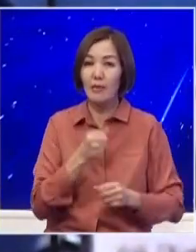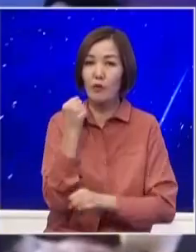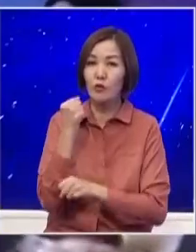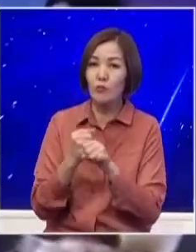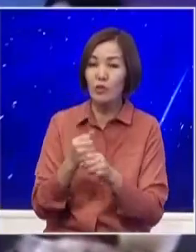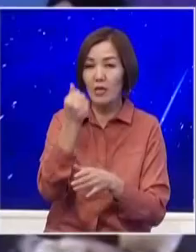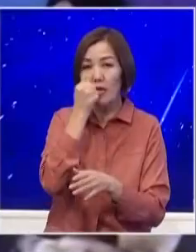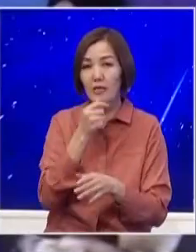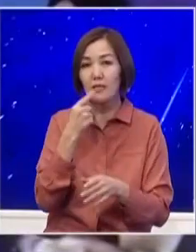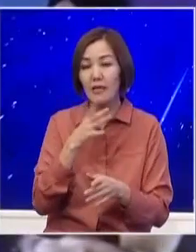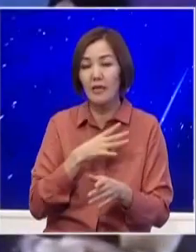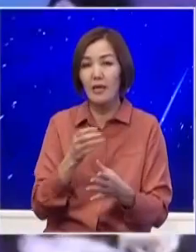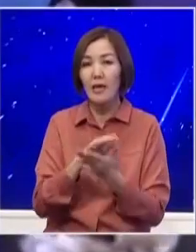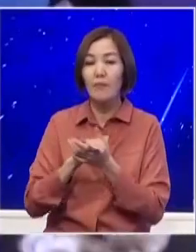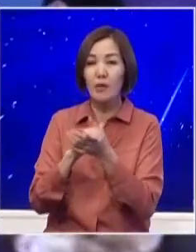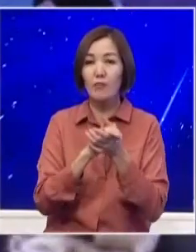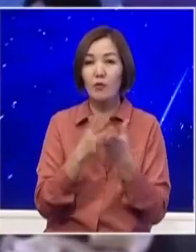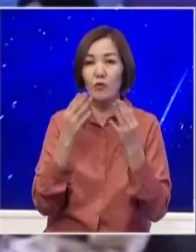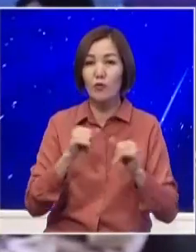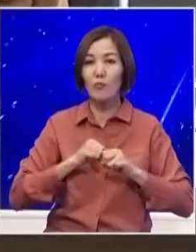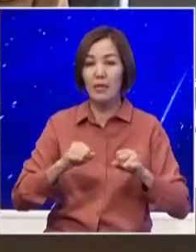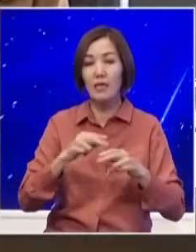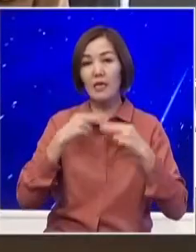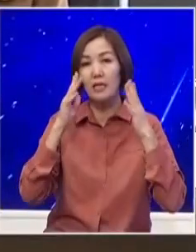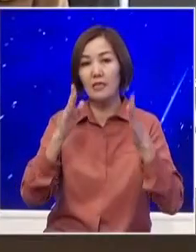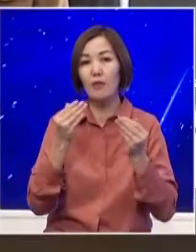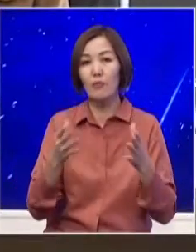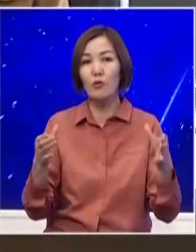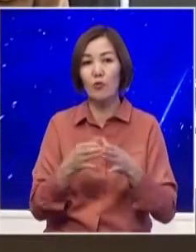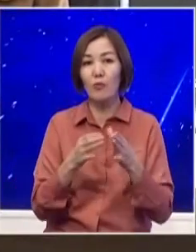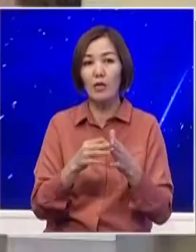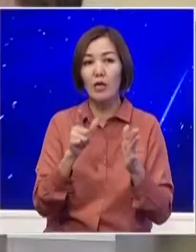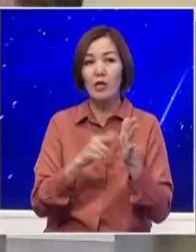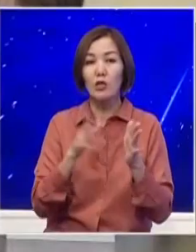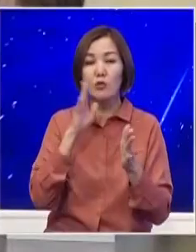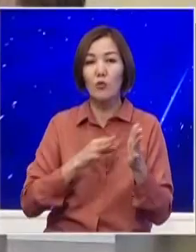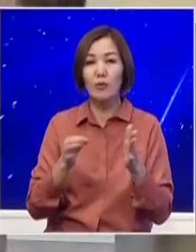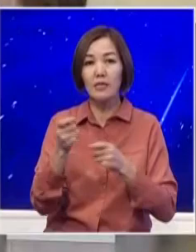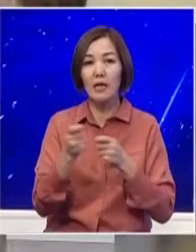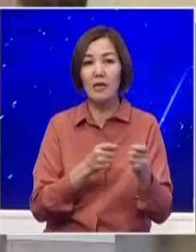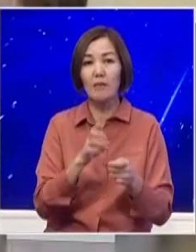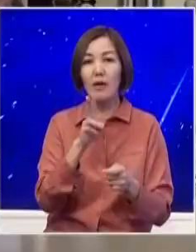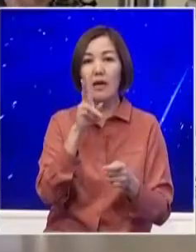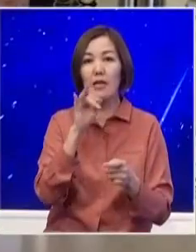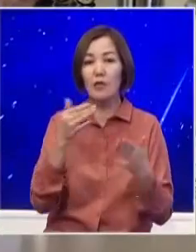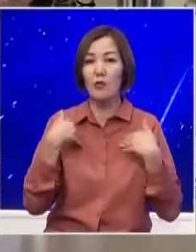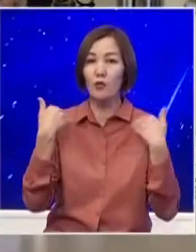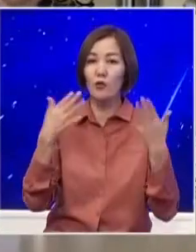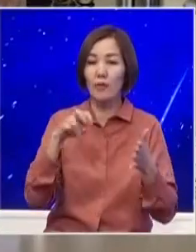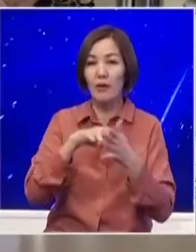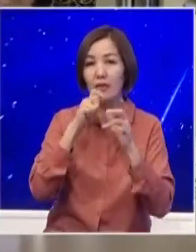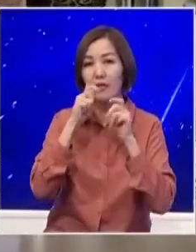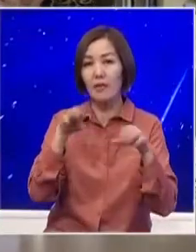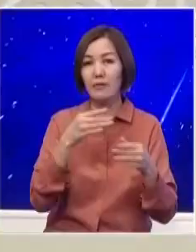өзара алғыс айтады. Бейбіт күннің батырлары да назарда. Бір тобын бүгін Жетісу облысы әкімінің орынбасары Рустам Али құттықтап алғыс хаттар табыс